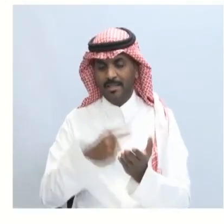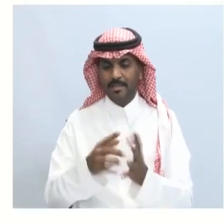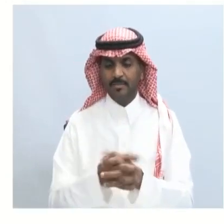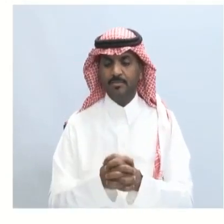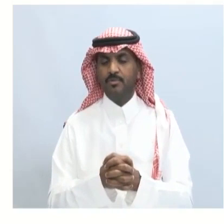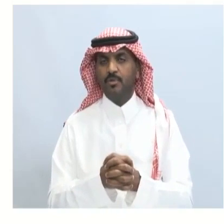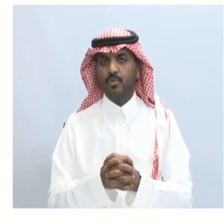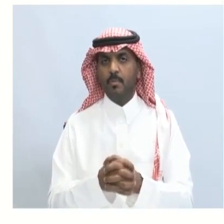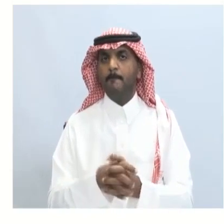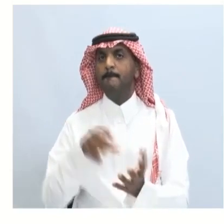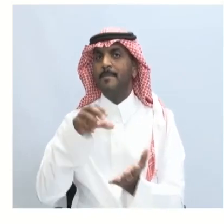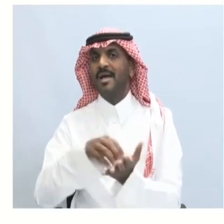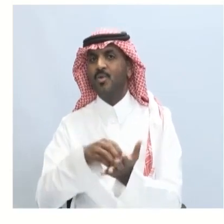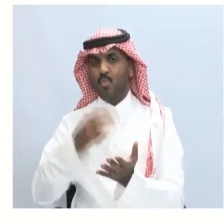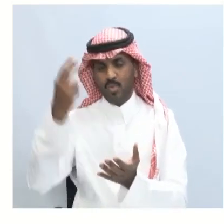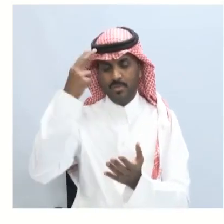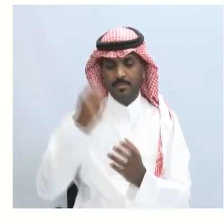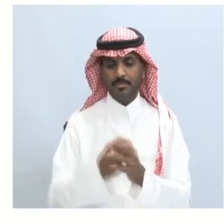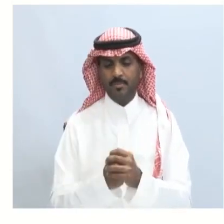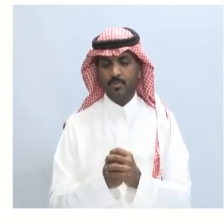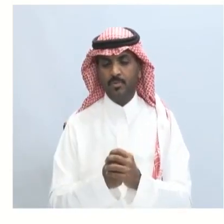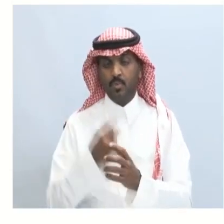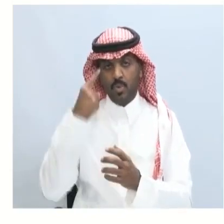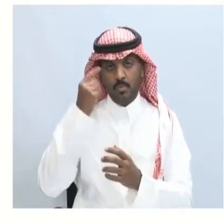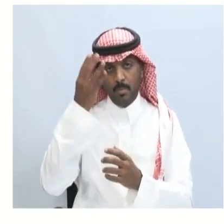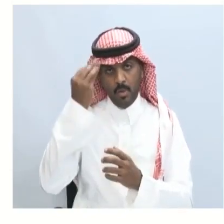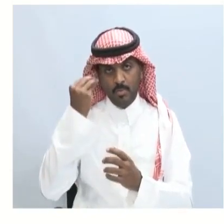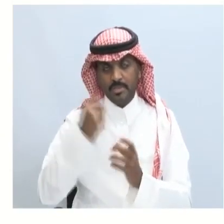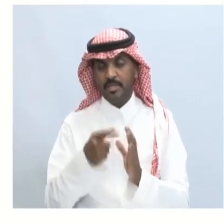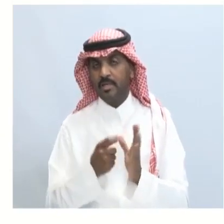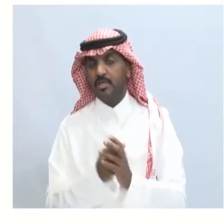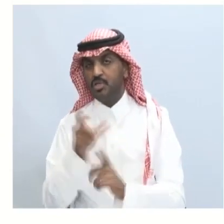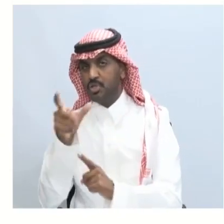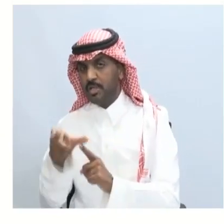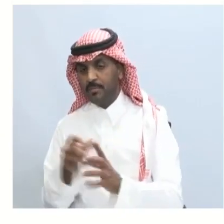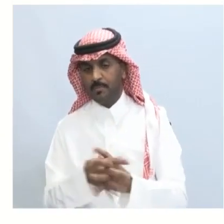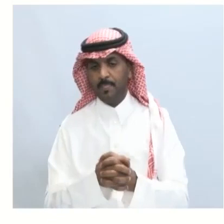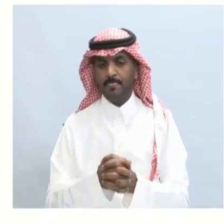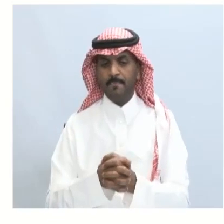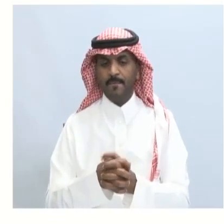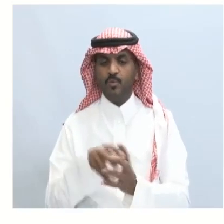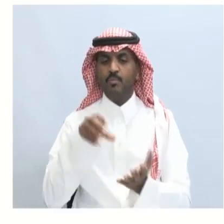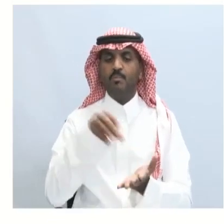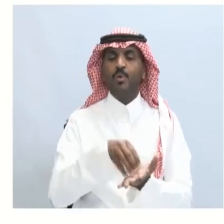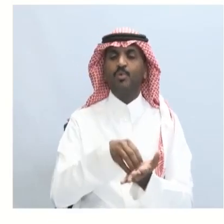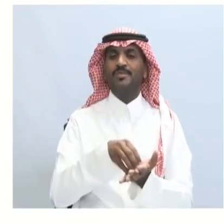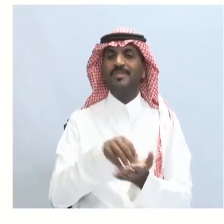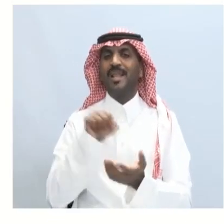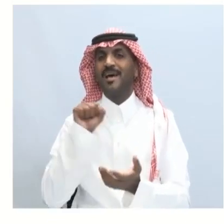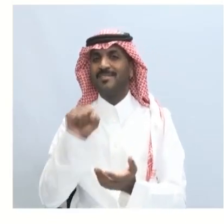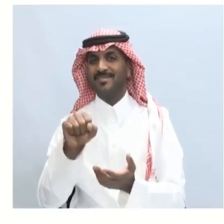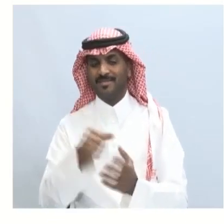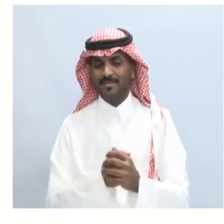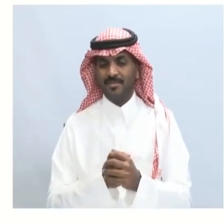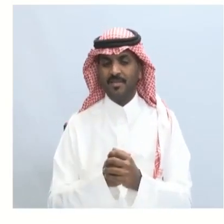الوطني وتبيين البيانات الصحيحه للجهه المعنيه الموطن الخاص بعد ان بينا